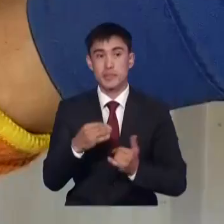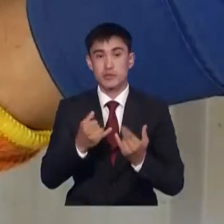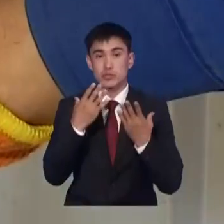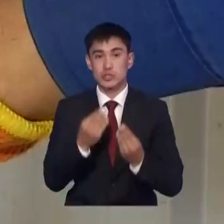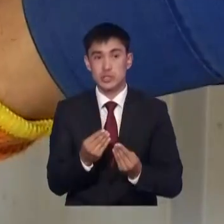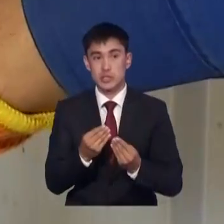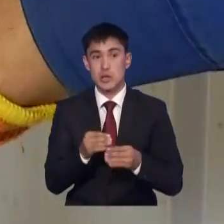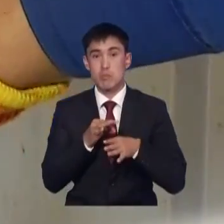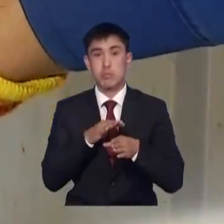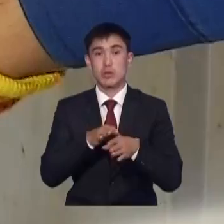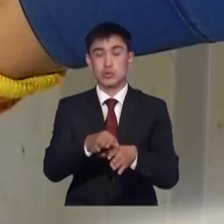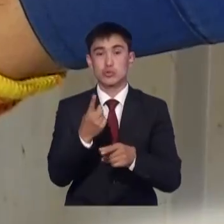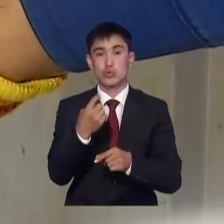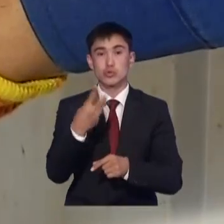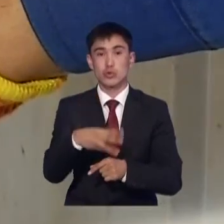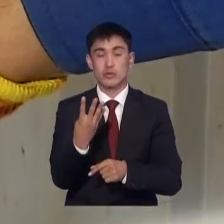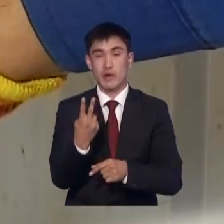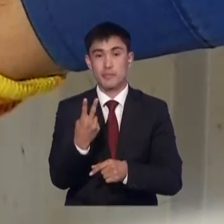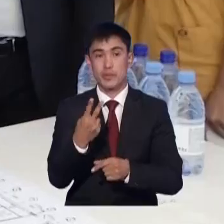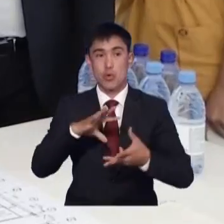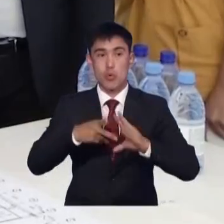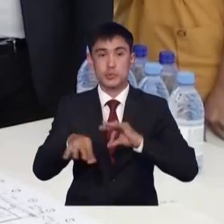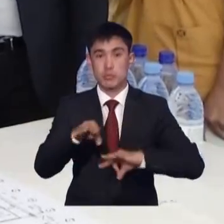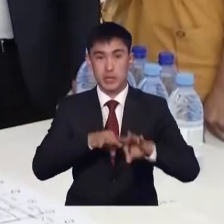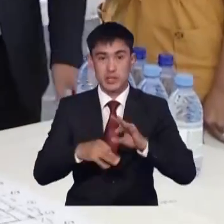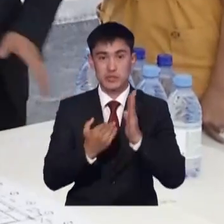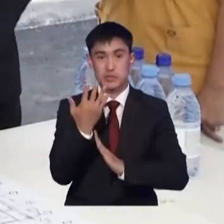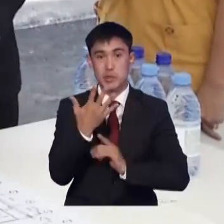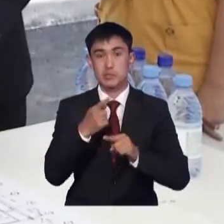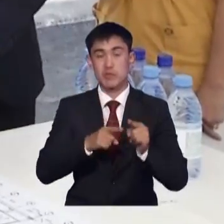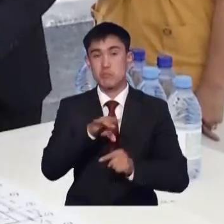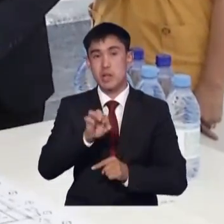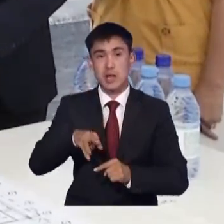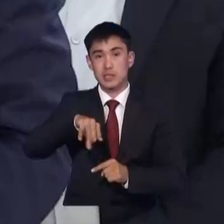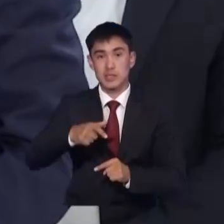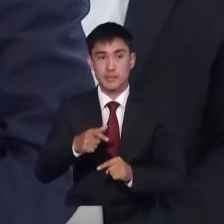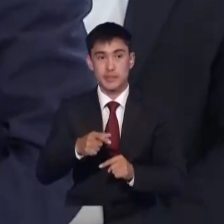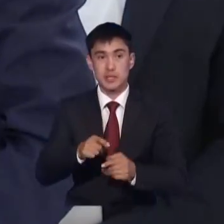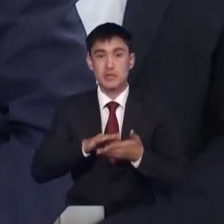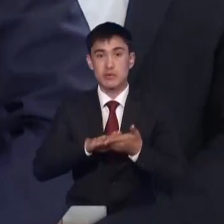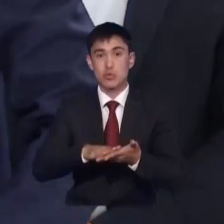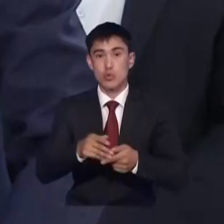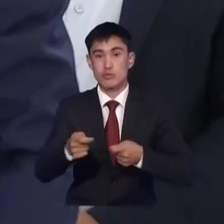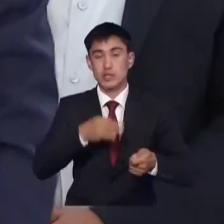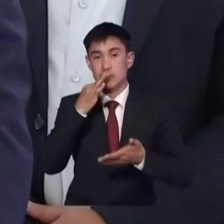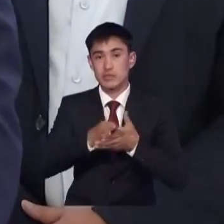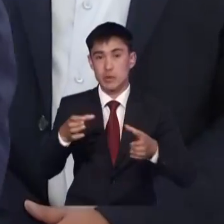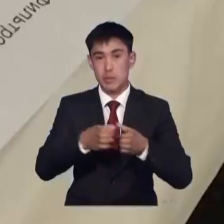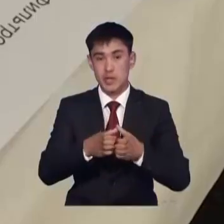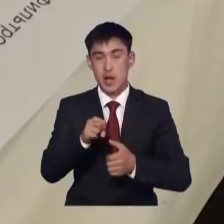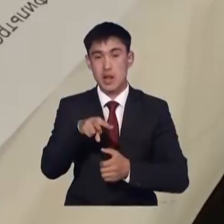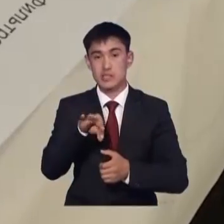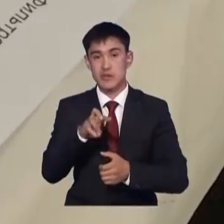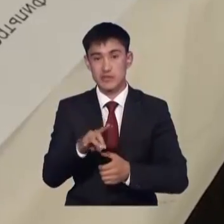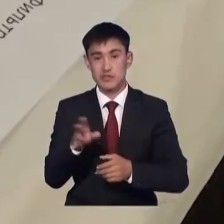сегодняшний день уже проложено 142 общая стоимость проекта свыше 5,5 млрд тенге по заверениям руководства ответственно компании Алья